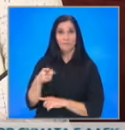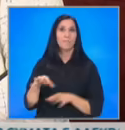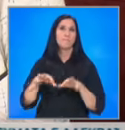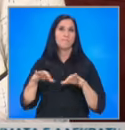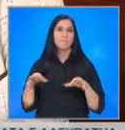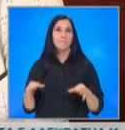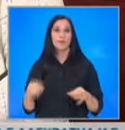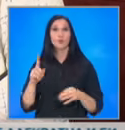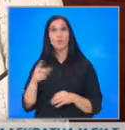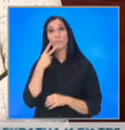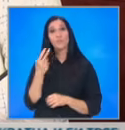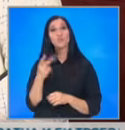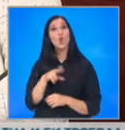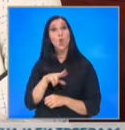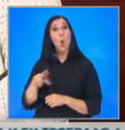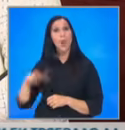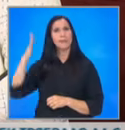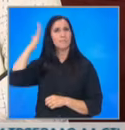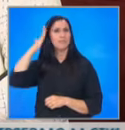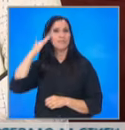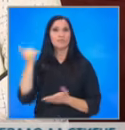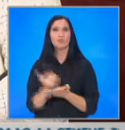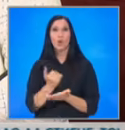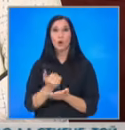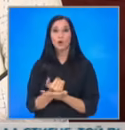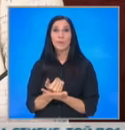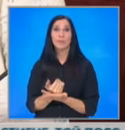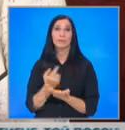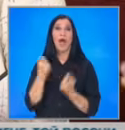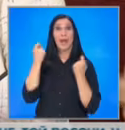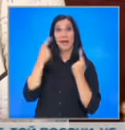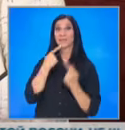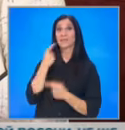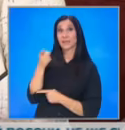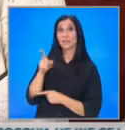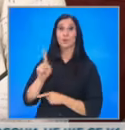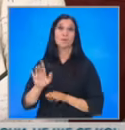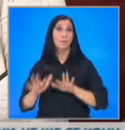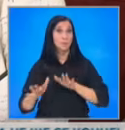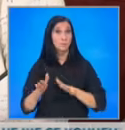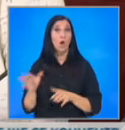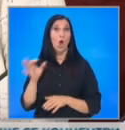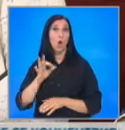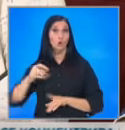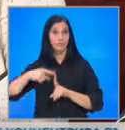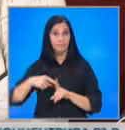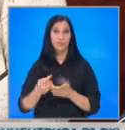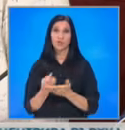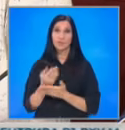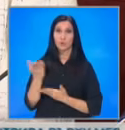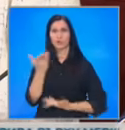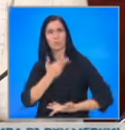Мярката, която предвиждат колегите от Министерството на економиката ReactEU, която се предполага, че през октомври месец ще